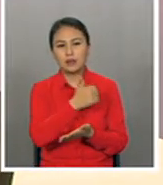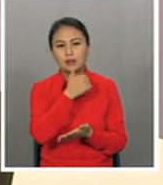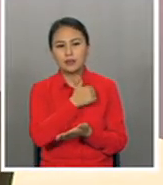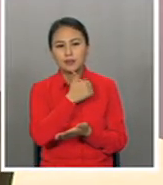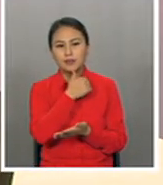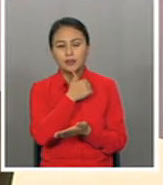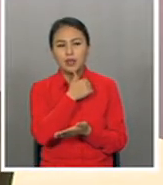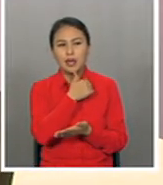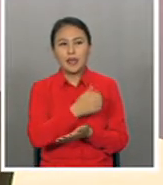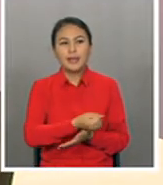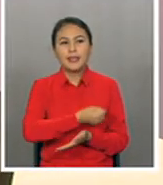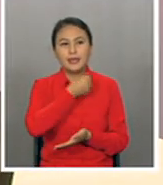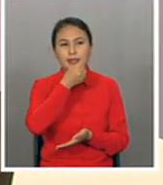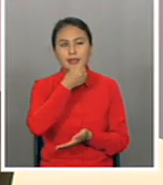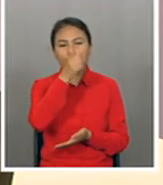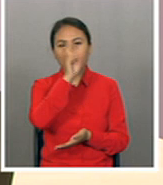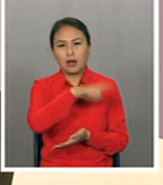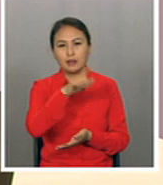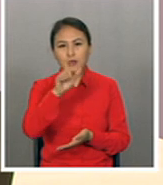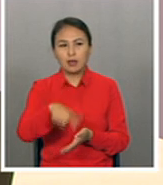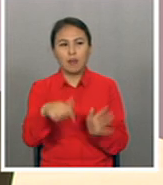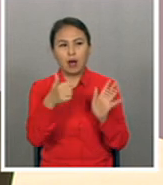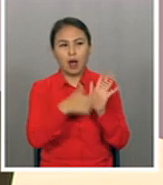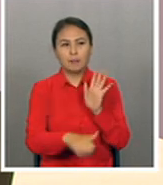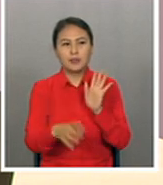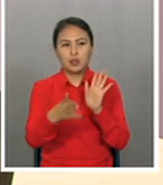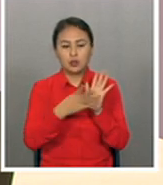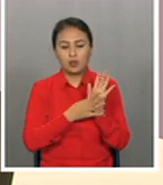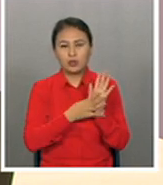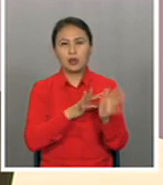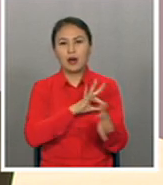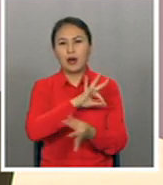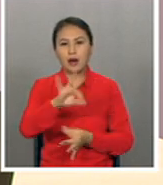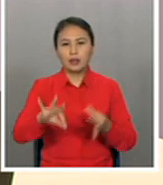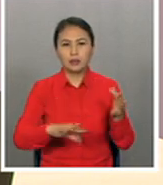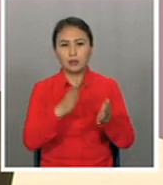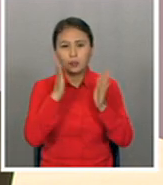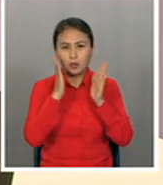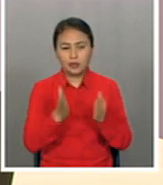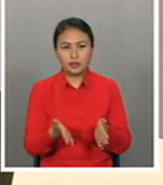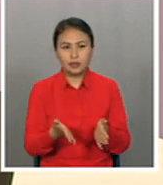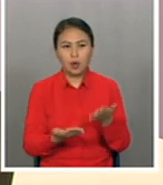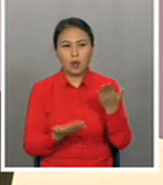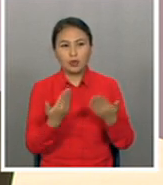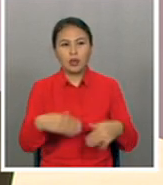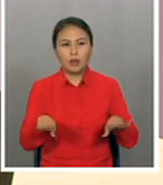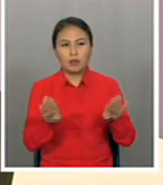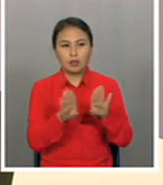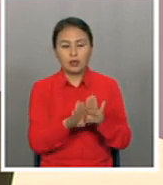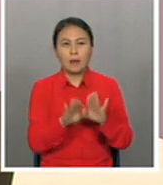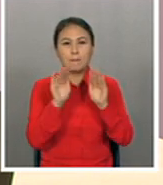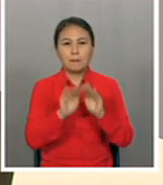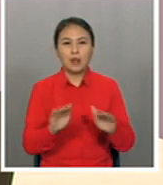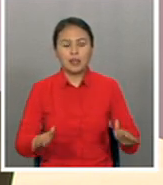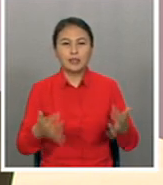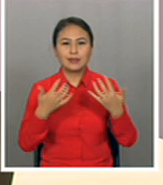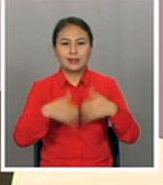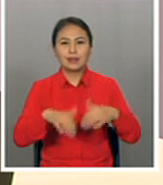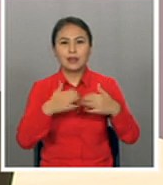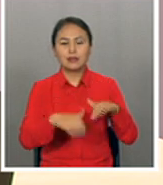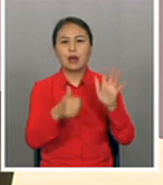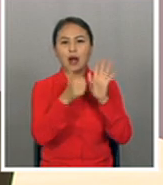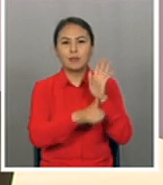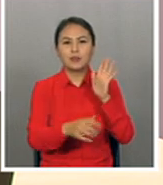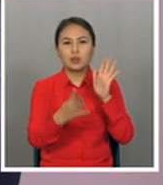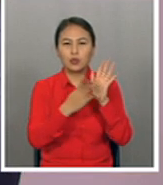алайық. Ересек адам 69-ға артық болса, онда балалардың саны 69-ға